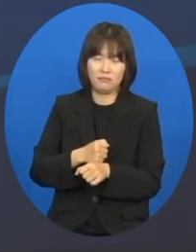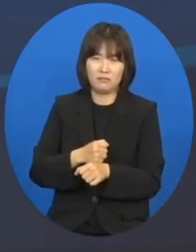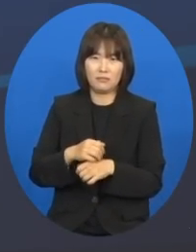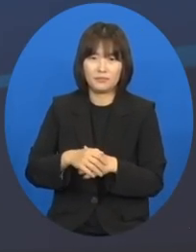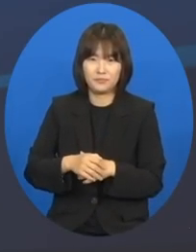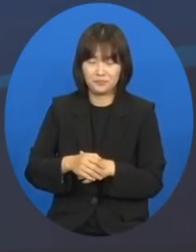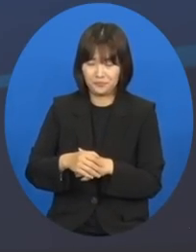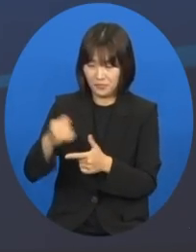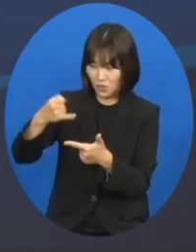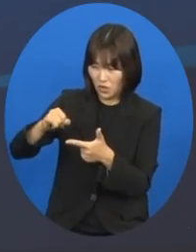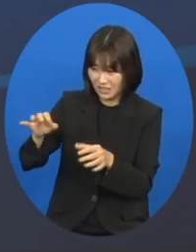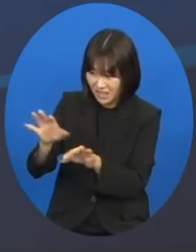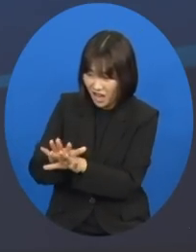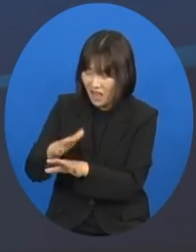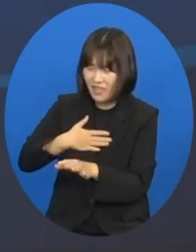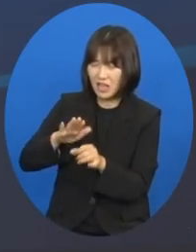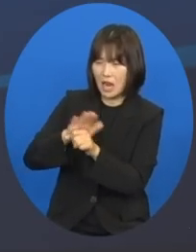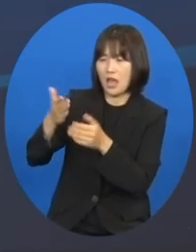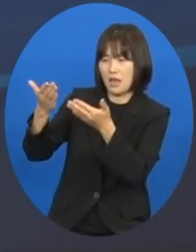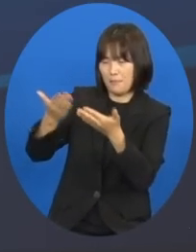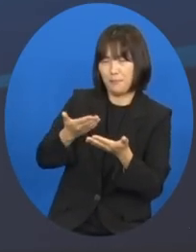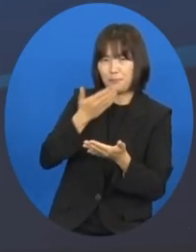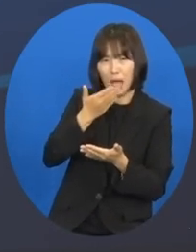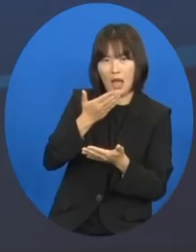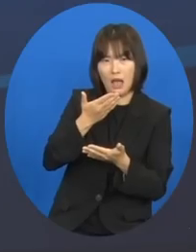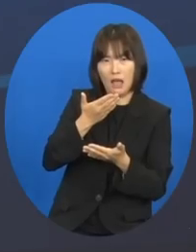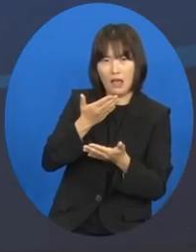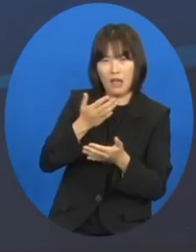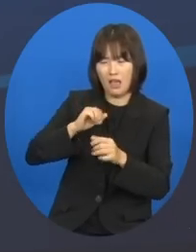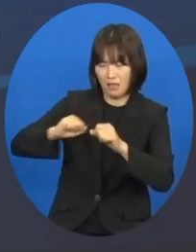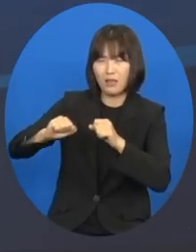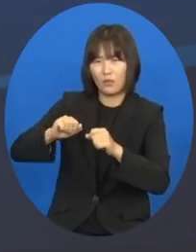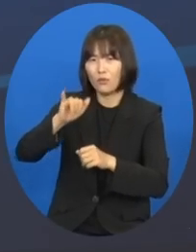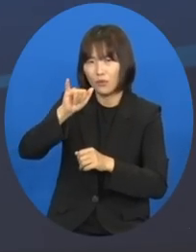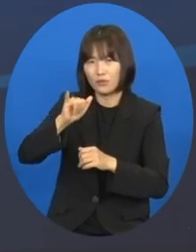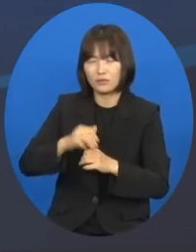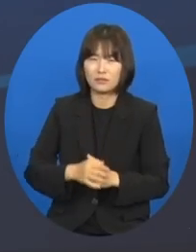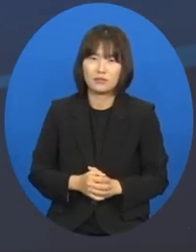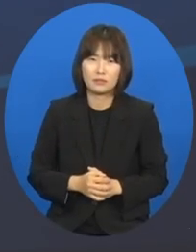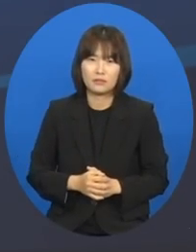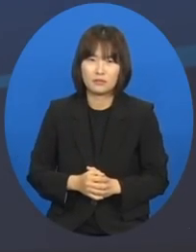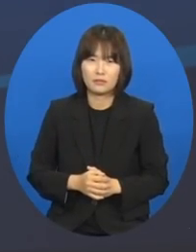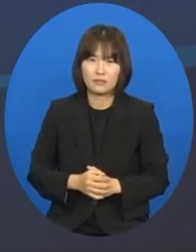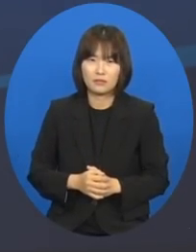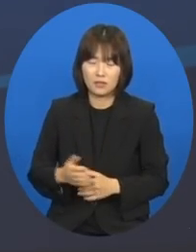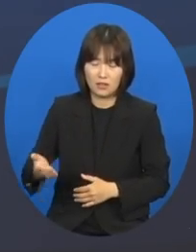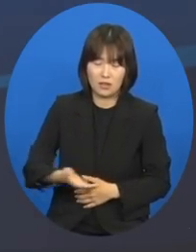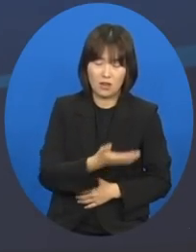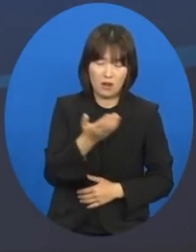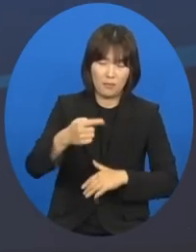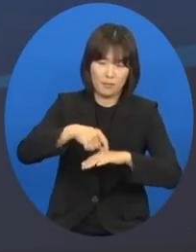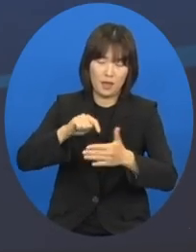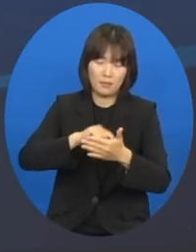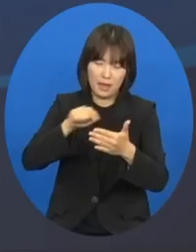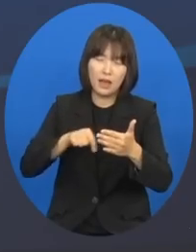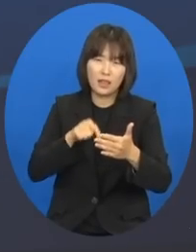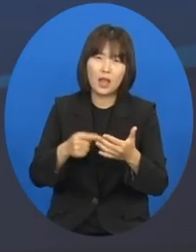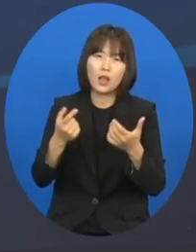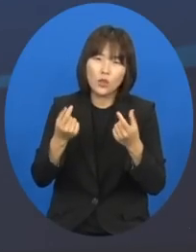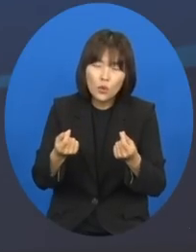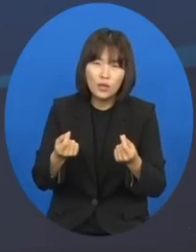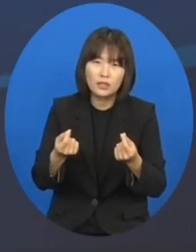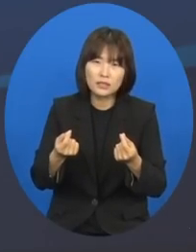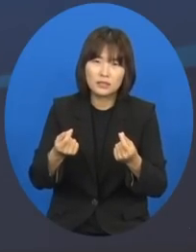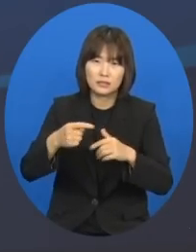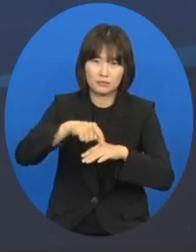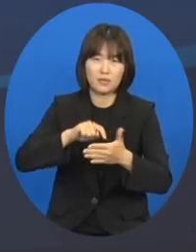여러분 어렸을 때 기억 안 나시죠 근데 여러분 내면 안에 다 깔려 있어요 이거를